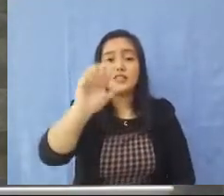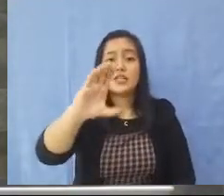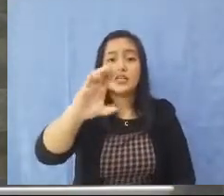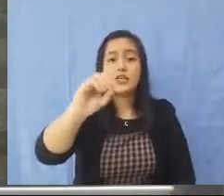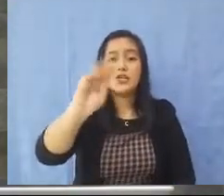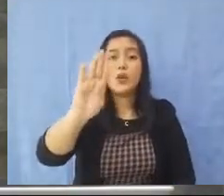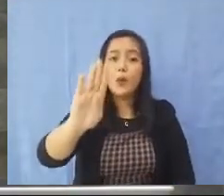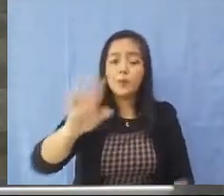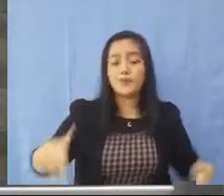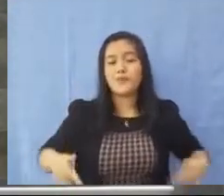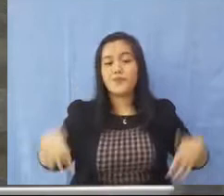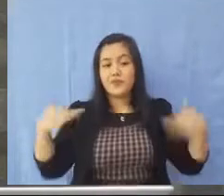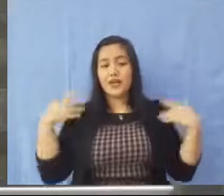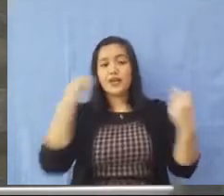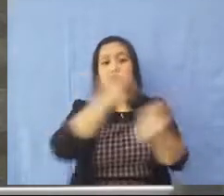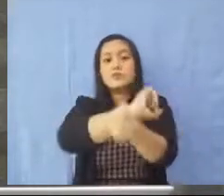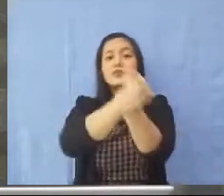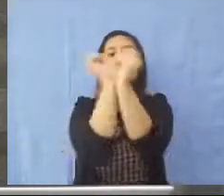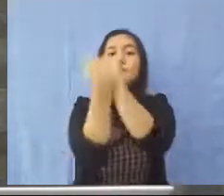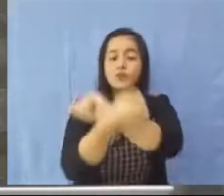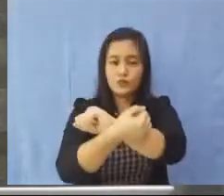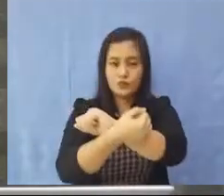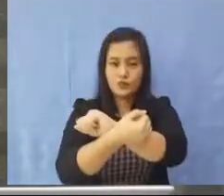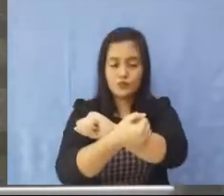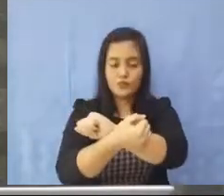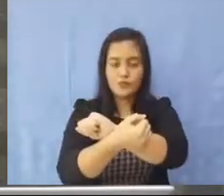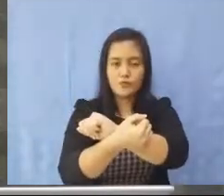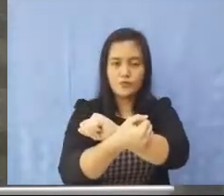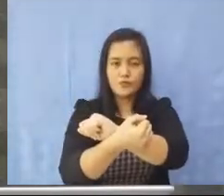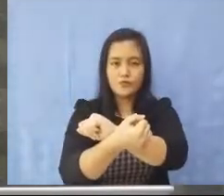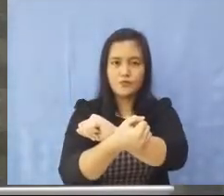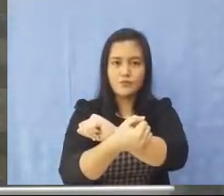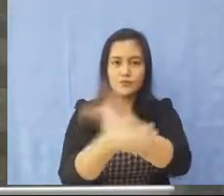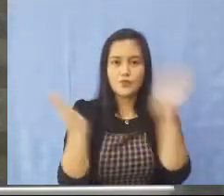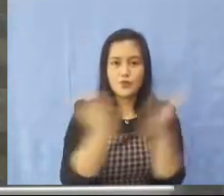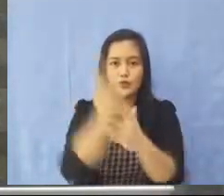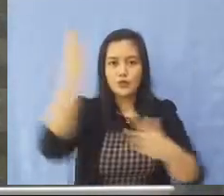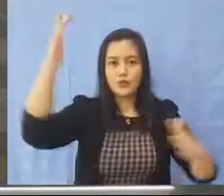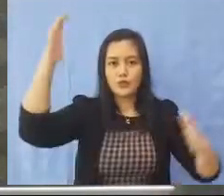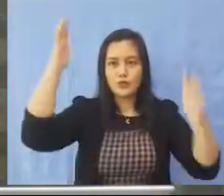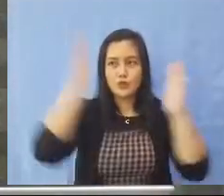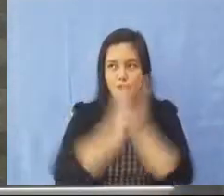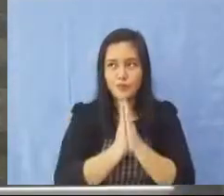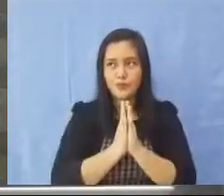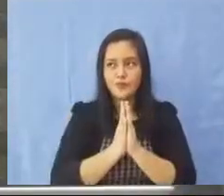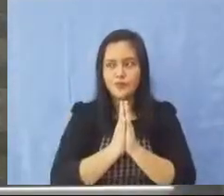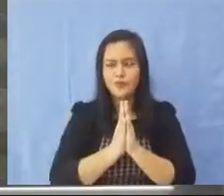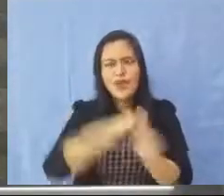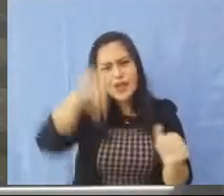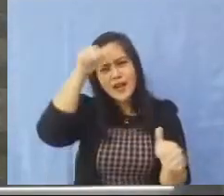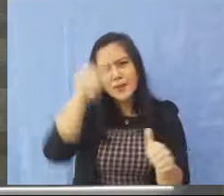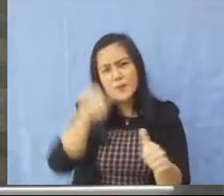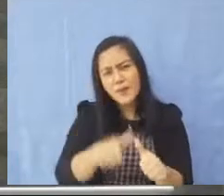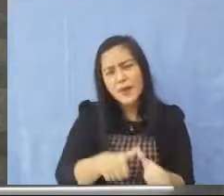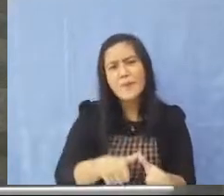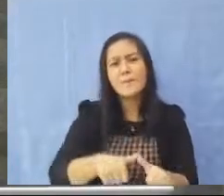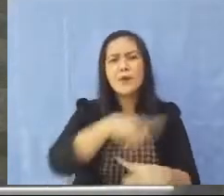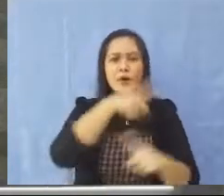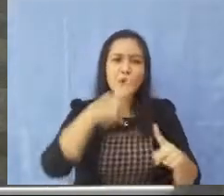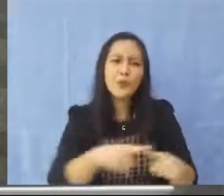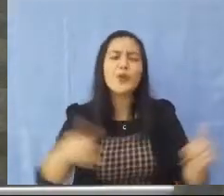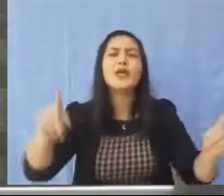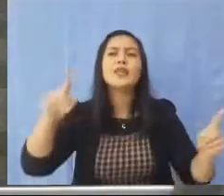remember yung kanyang pagkikipag-wrestle sa angel? You see? kung paano siya mag-request sa Diyos at hindi niya